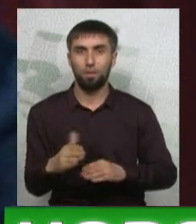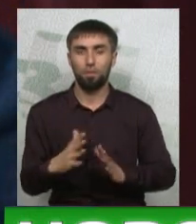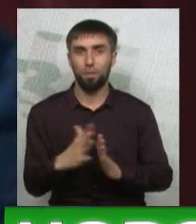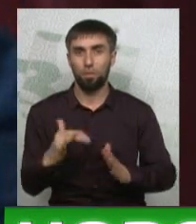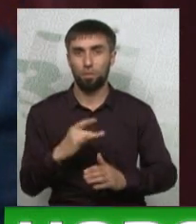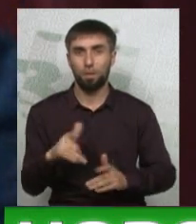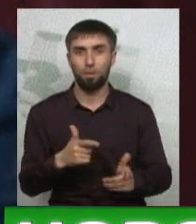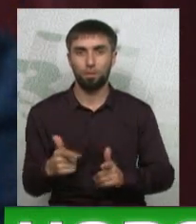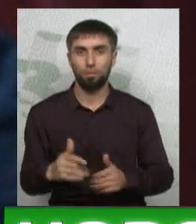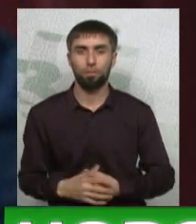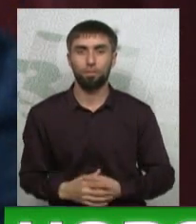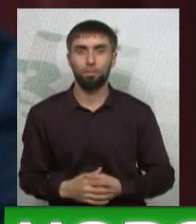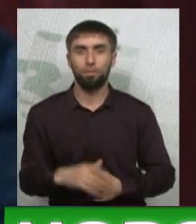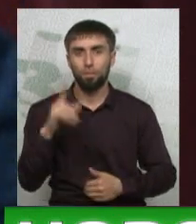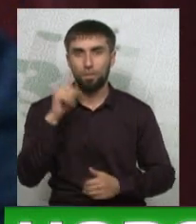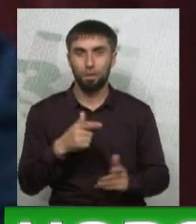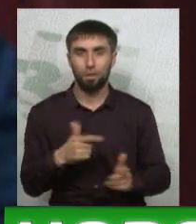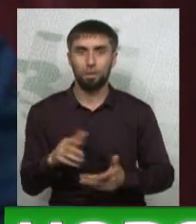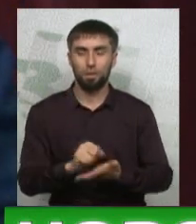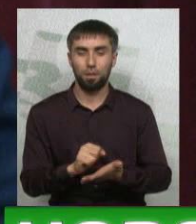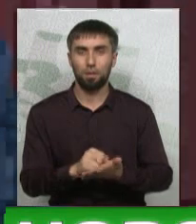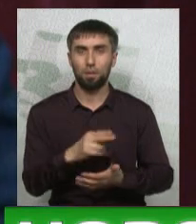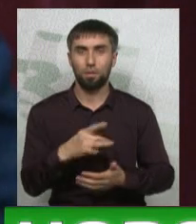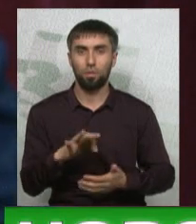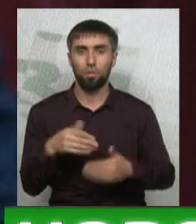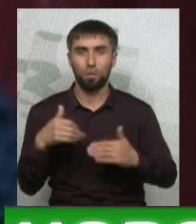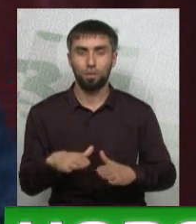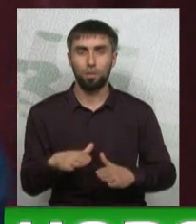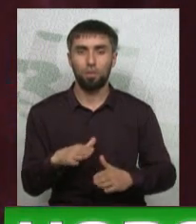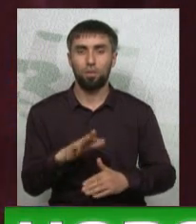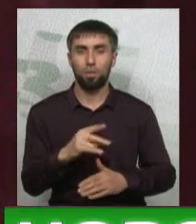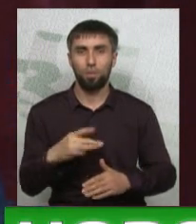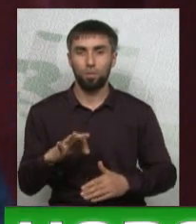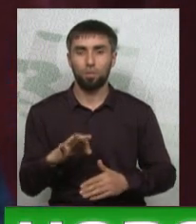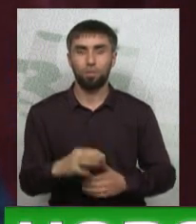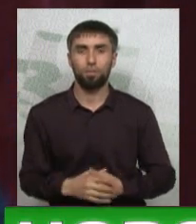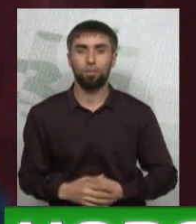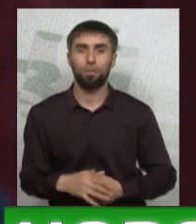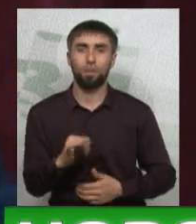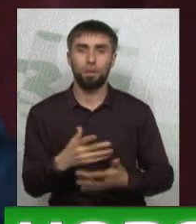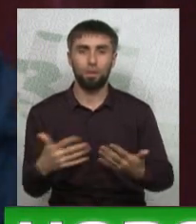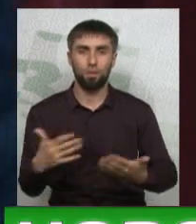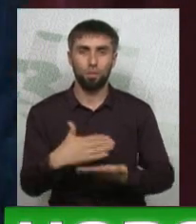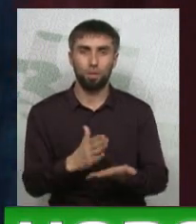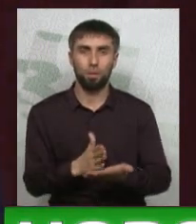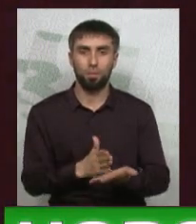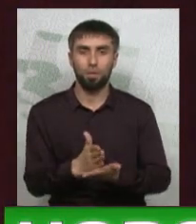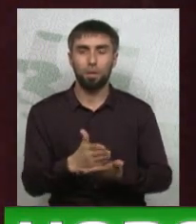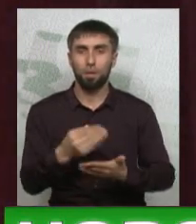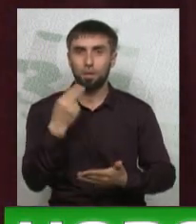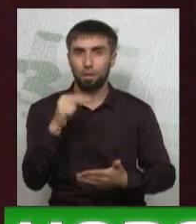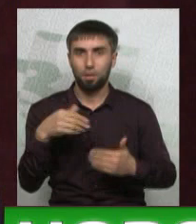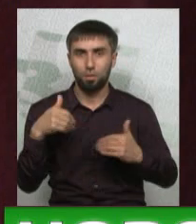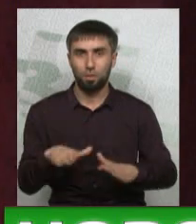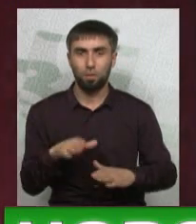уровень подготовки, умение и готовность действовать дерзко, решительно, молниеносно на ключевых участках и направлениях, эффективно решать наиболее